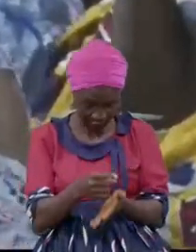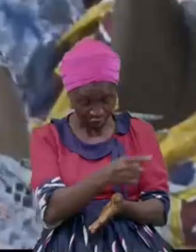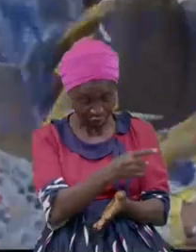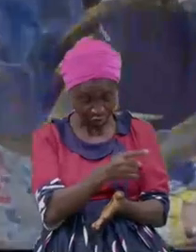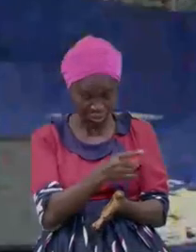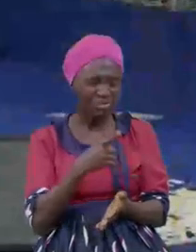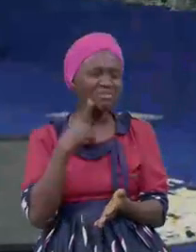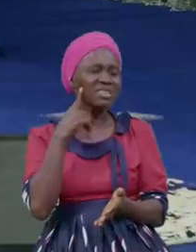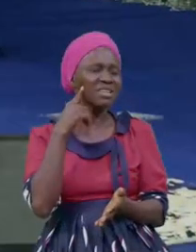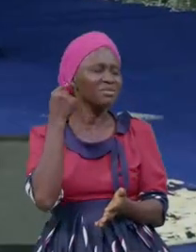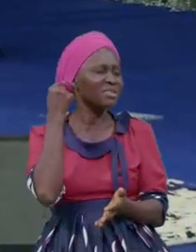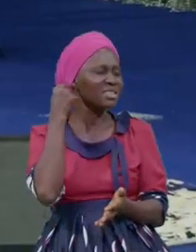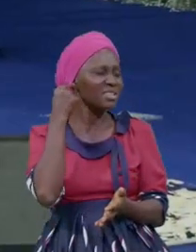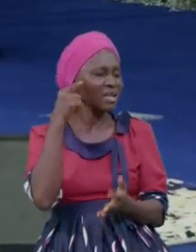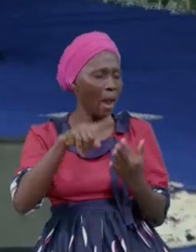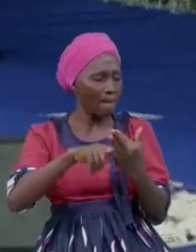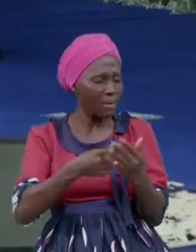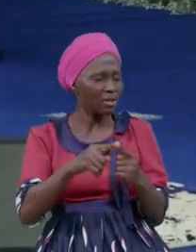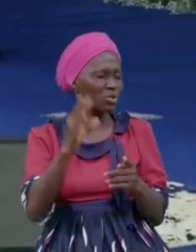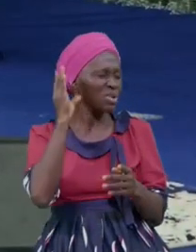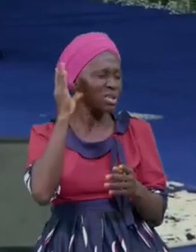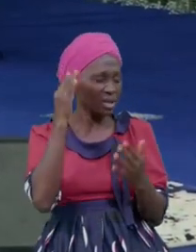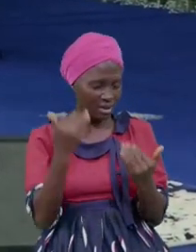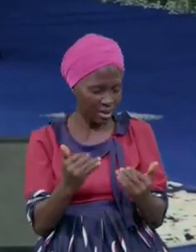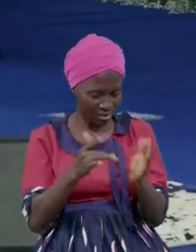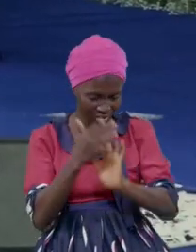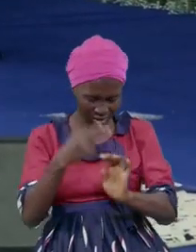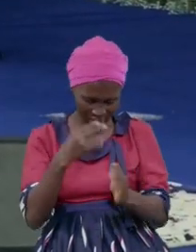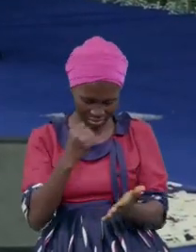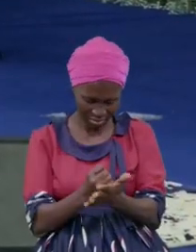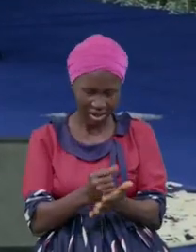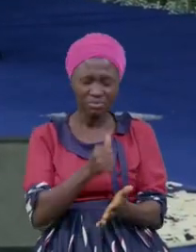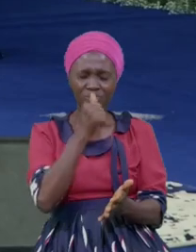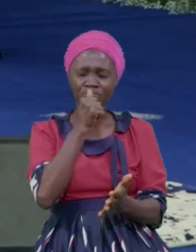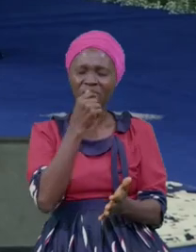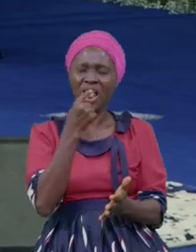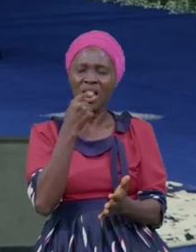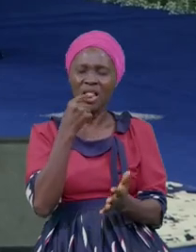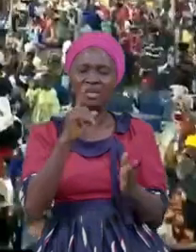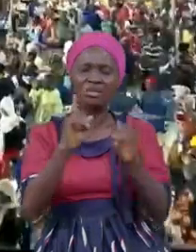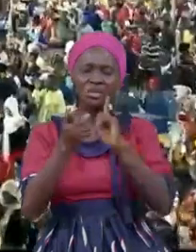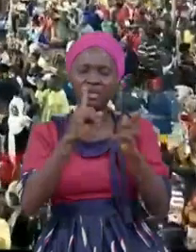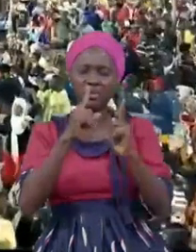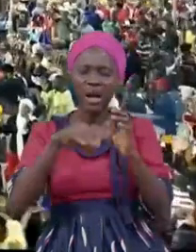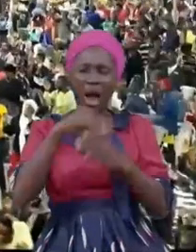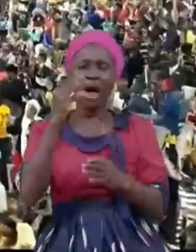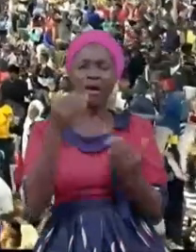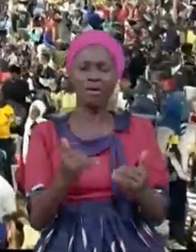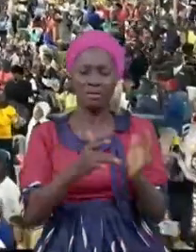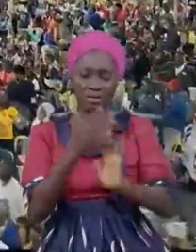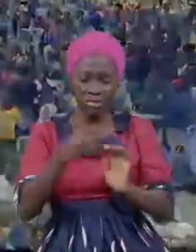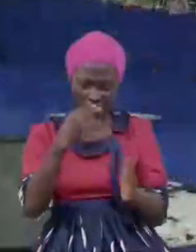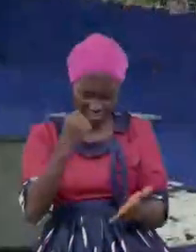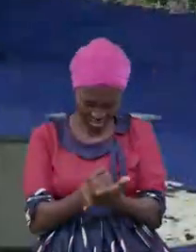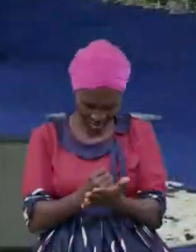Que ces oreilles sourdes commencent à entendre maintenant. Langue muette, parlez maintenant.